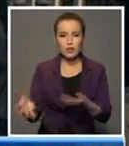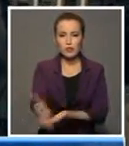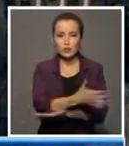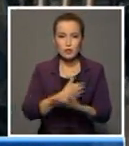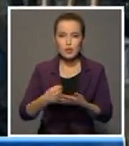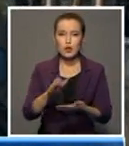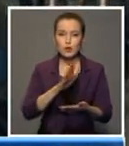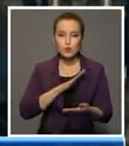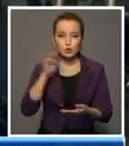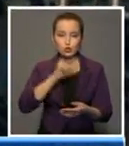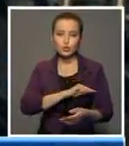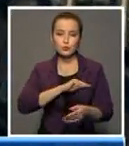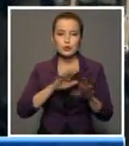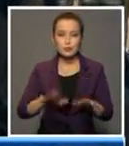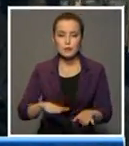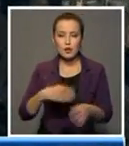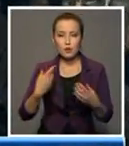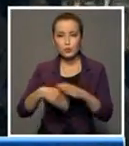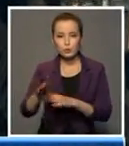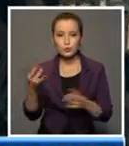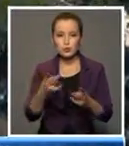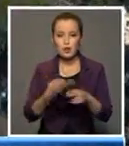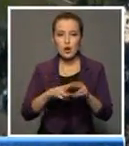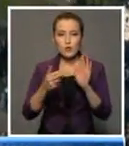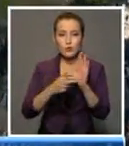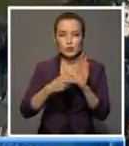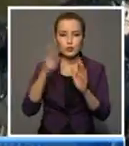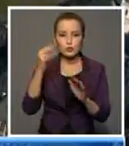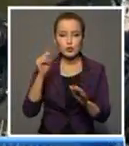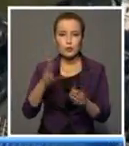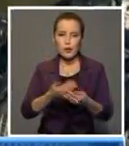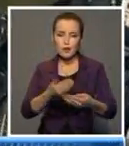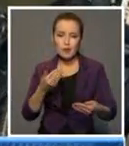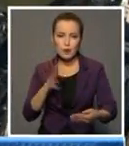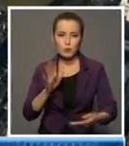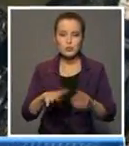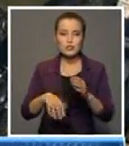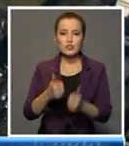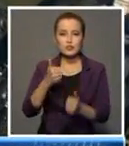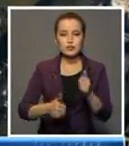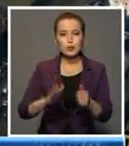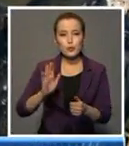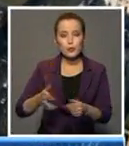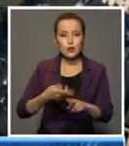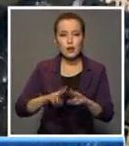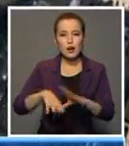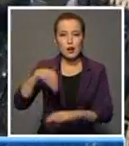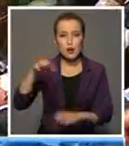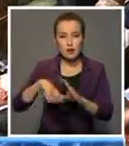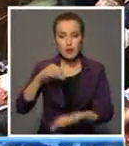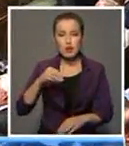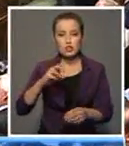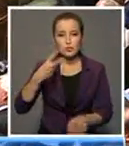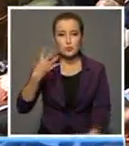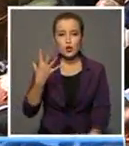жұмыс орындарынан шығуы тиіс. Бұған елде маусымның 8-інде кезектен тыс сайлаудың өтуі себеп. Британ заңына сай, парламент сайлауға 25 күн